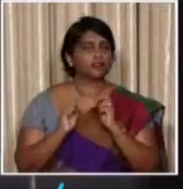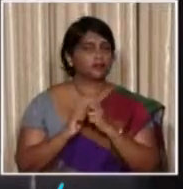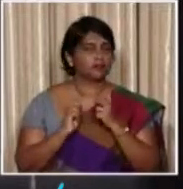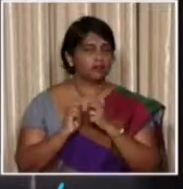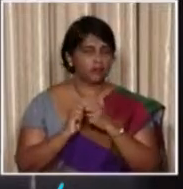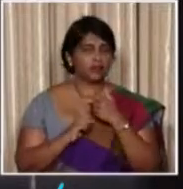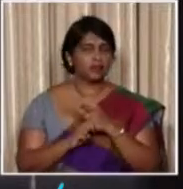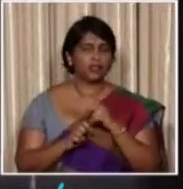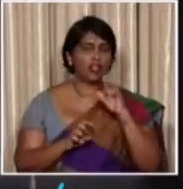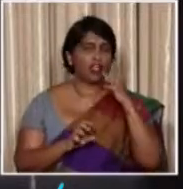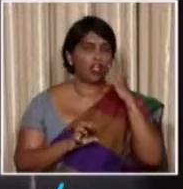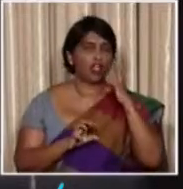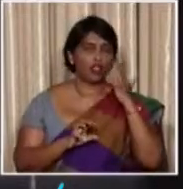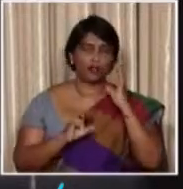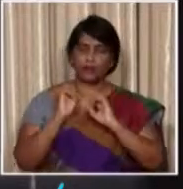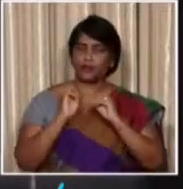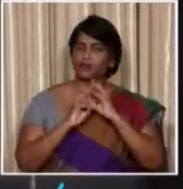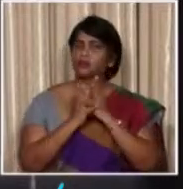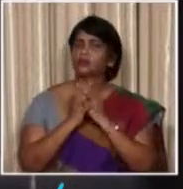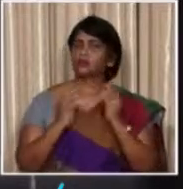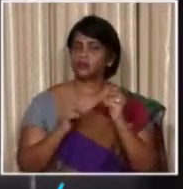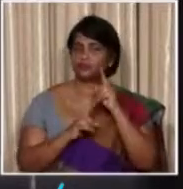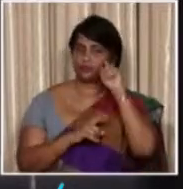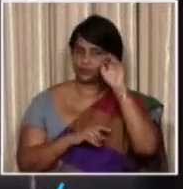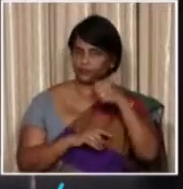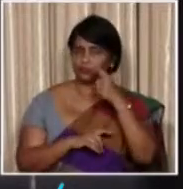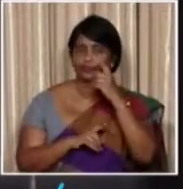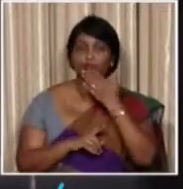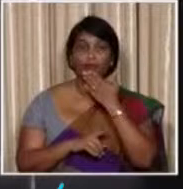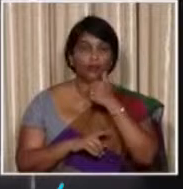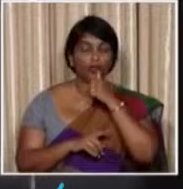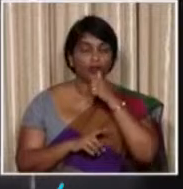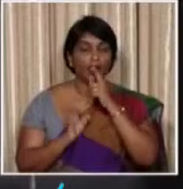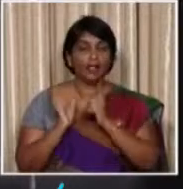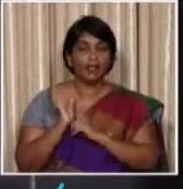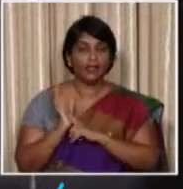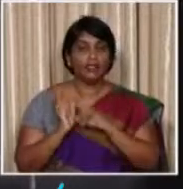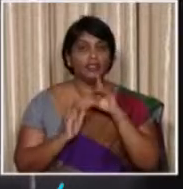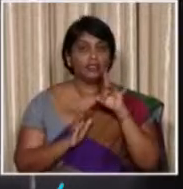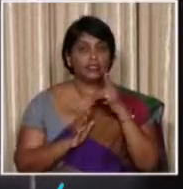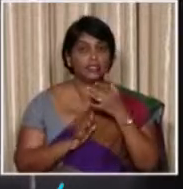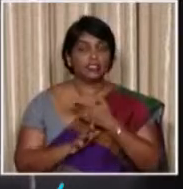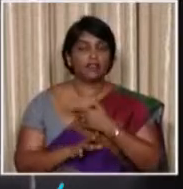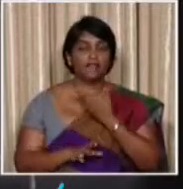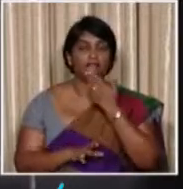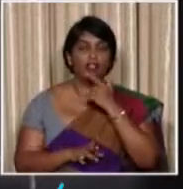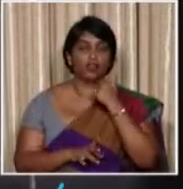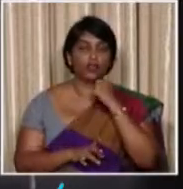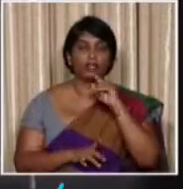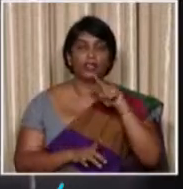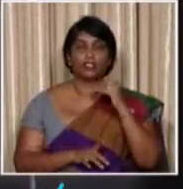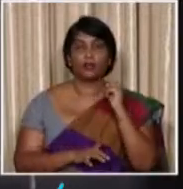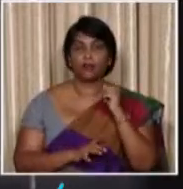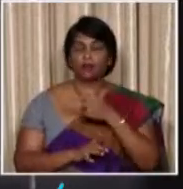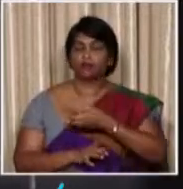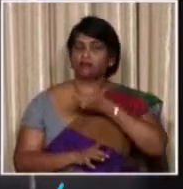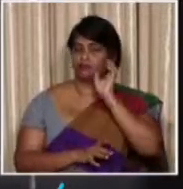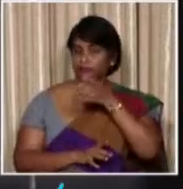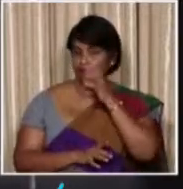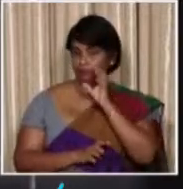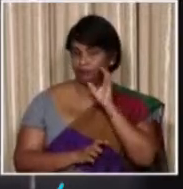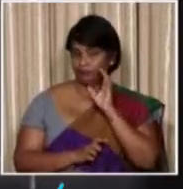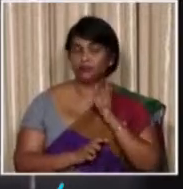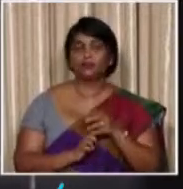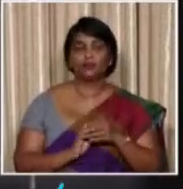100ට 90ක් ඉස්ස ගන්න පුළුවන්. එක අලියෙකුට දිනකට ජලයේ ලීටර් 100කටත් 150කටත් අතර ප්‍රමාණයක් අවශ්‍ය